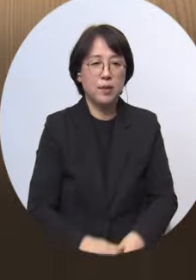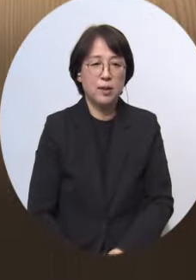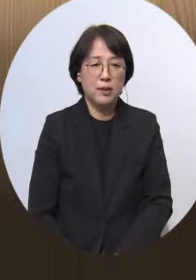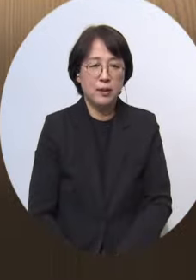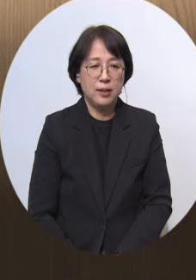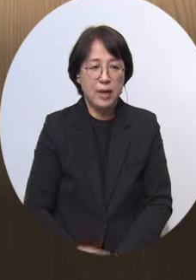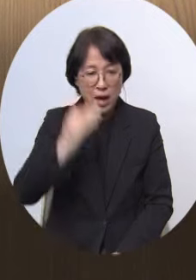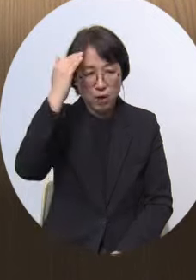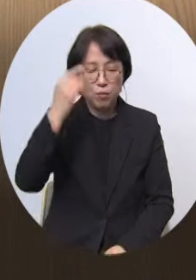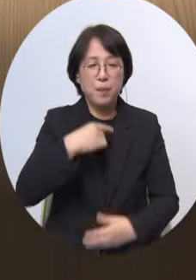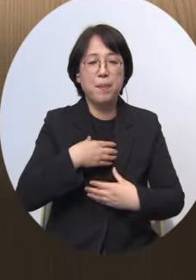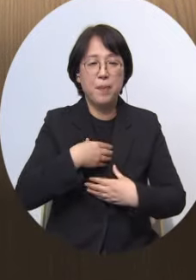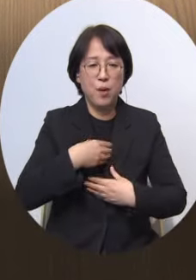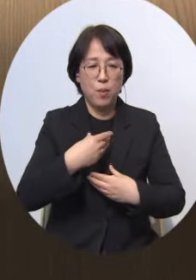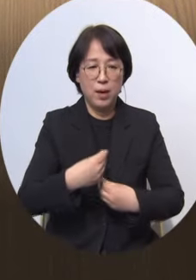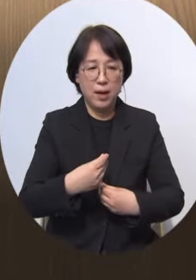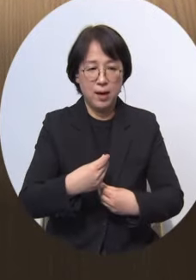한반도의 평화와 안정을 해치는